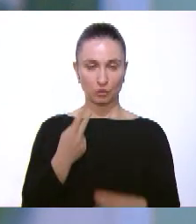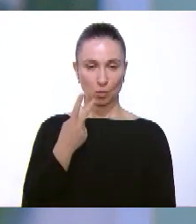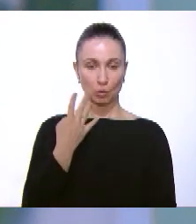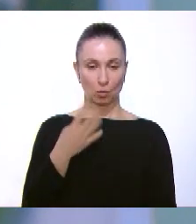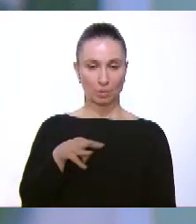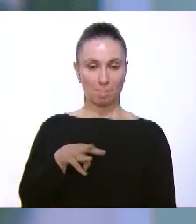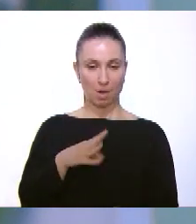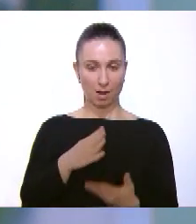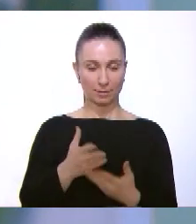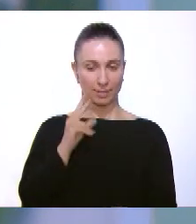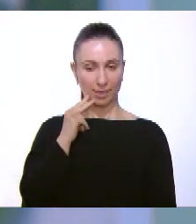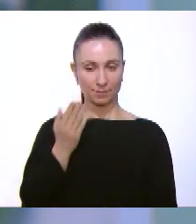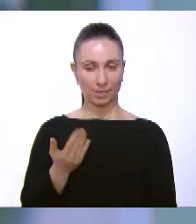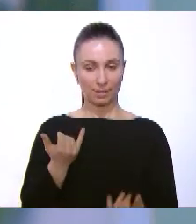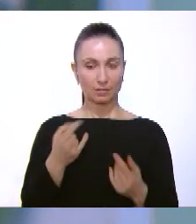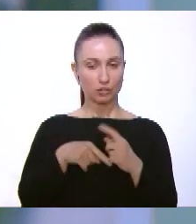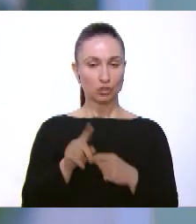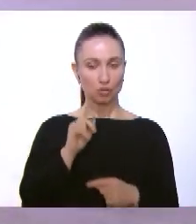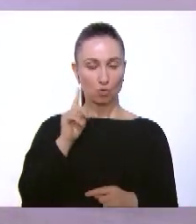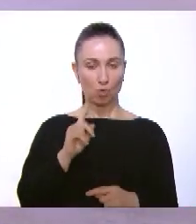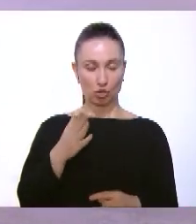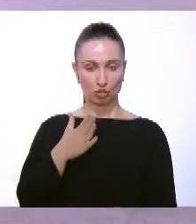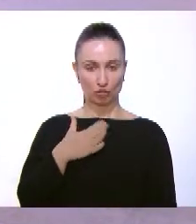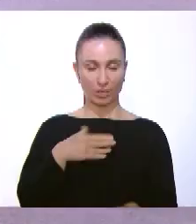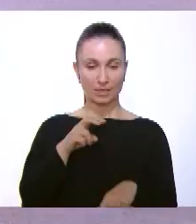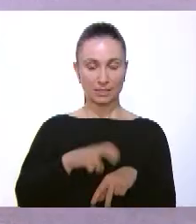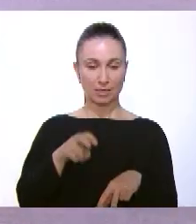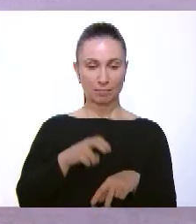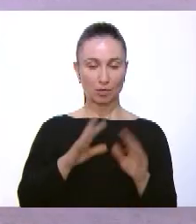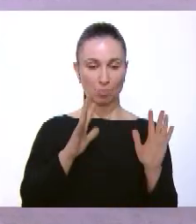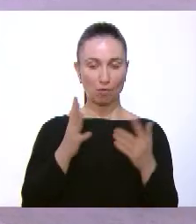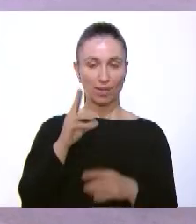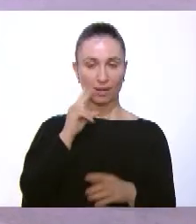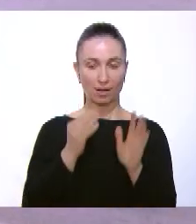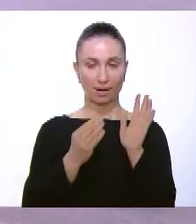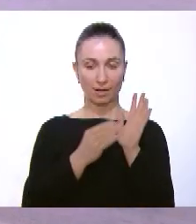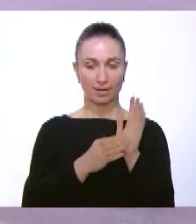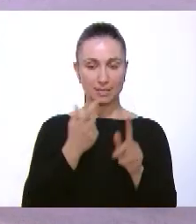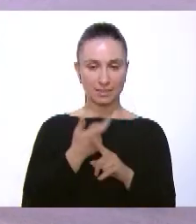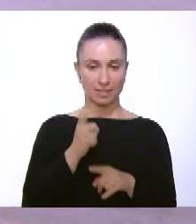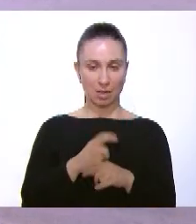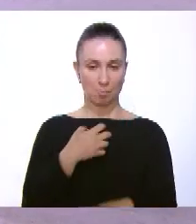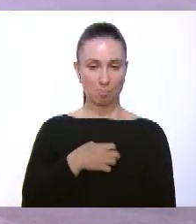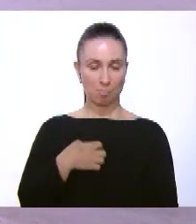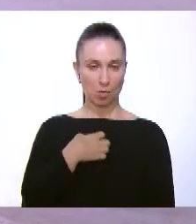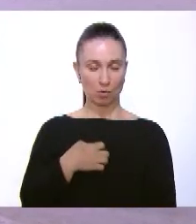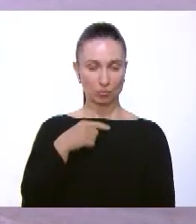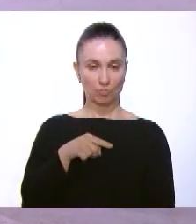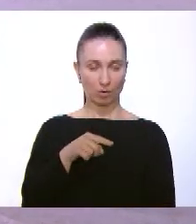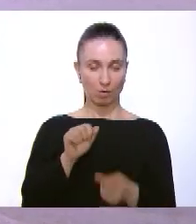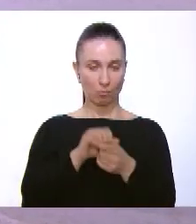24 მარტია. ეს იმას ნიშნავს, რომ ჩვენი სამედიცინო მოვლენების კალენდარში კიდევ ერთი ძალიან მნიშვნელოვანი ფურცელი